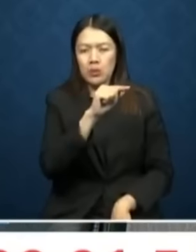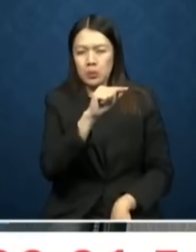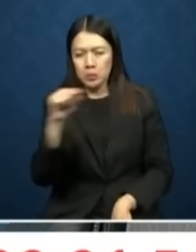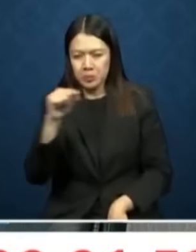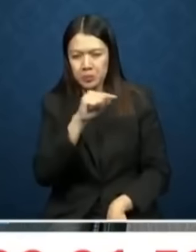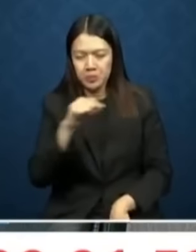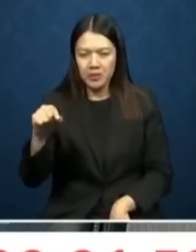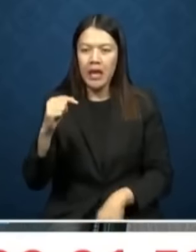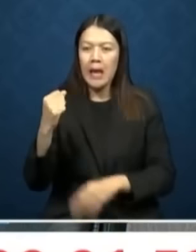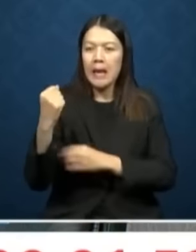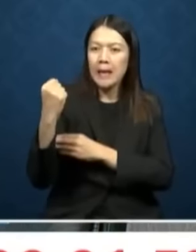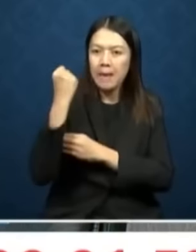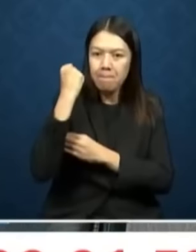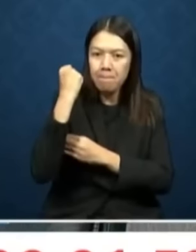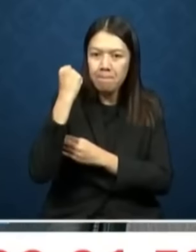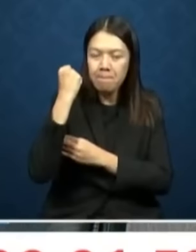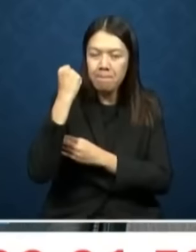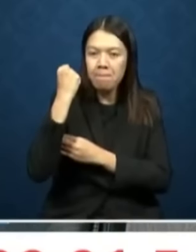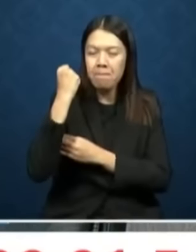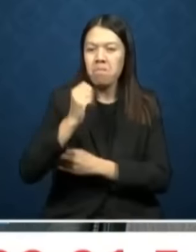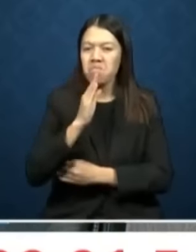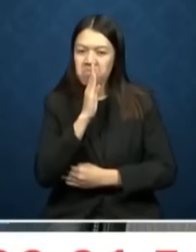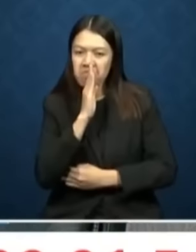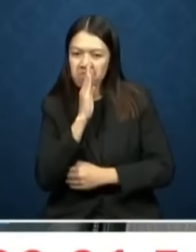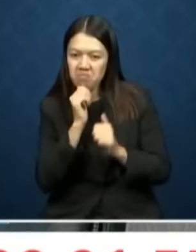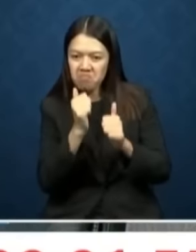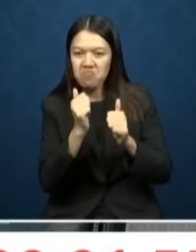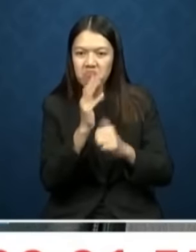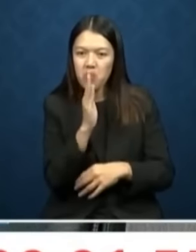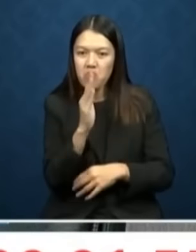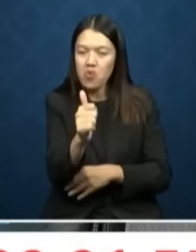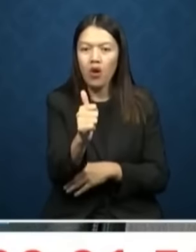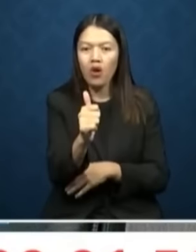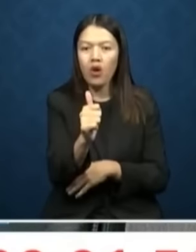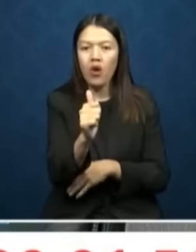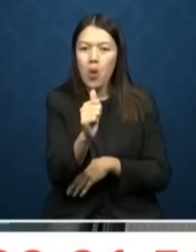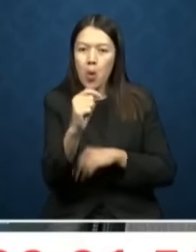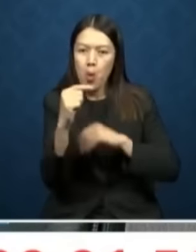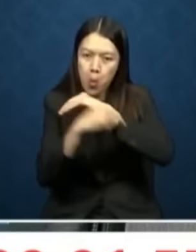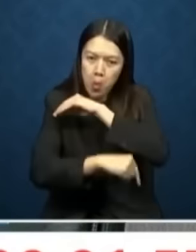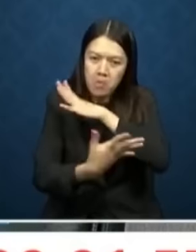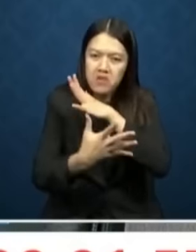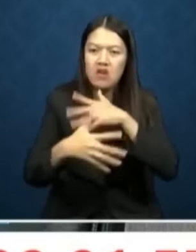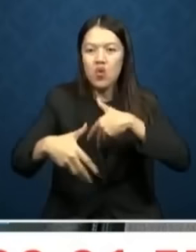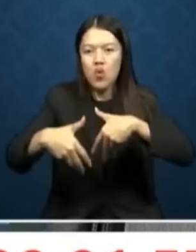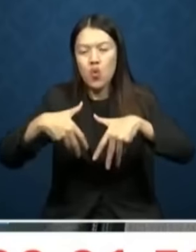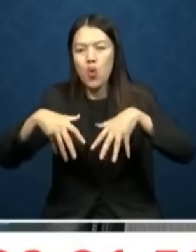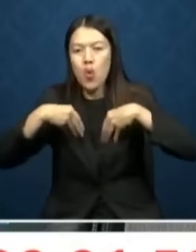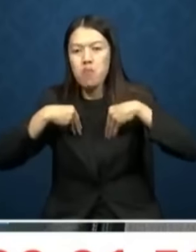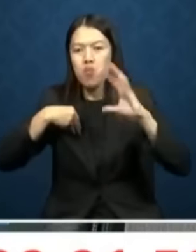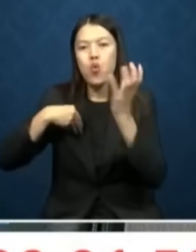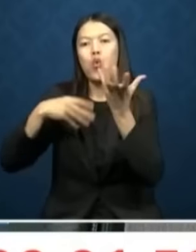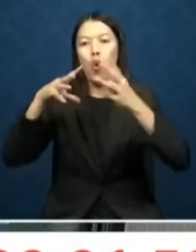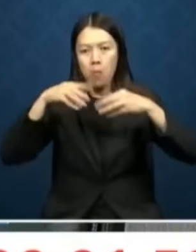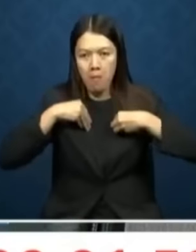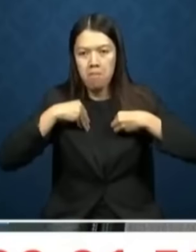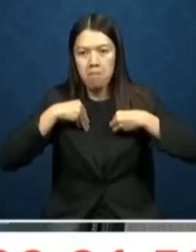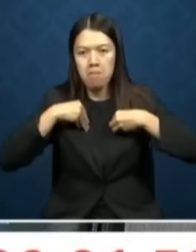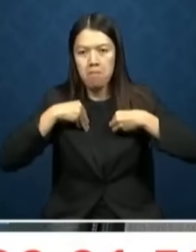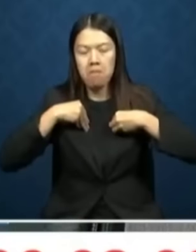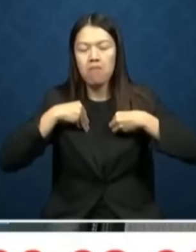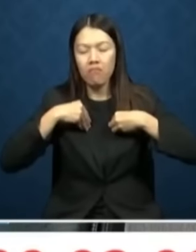ตรงคำว่าเข้มแข็งมีประสิทธิภาพโปร่งใสและเป็นที่ยอมรับของนานาประเทศแล้วก็มีข้อความ